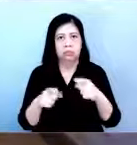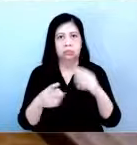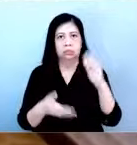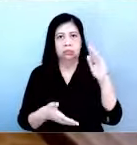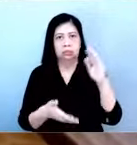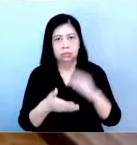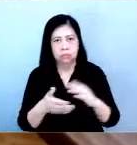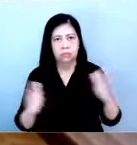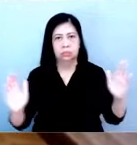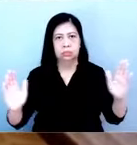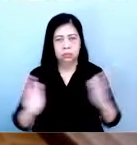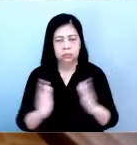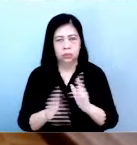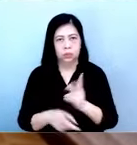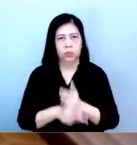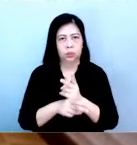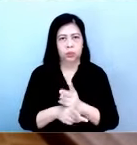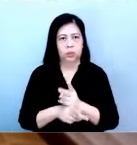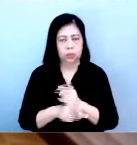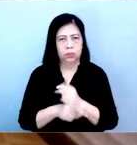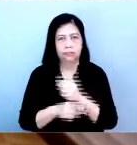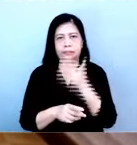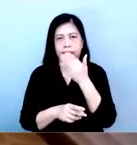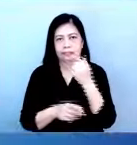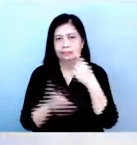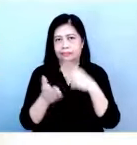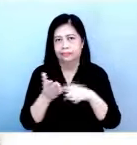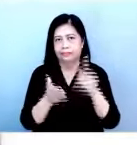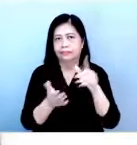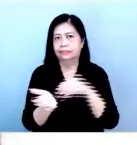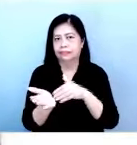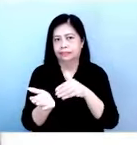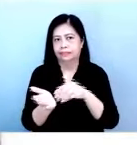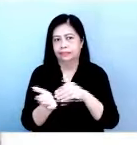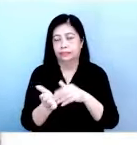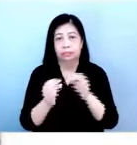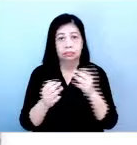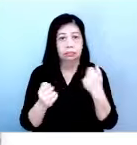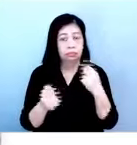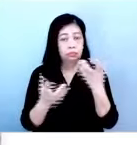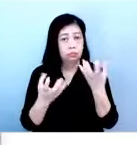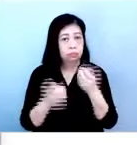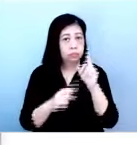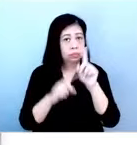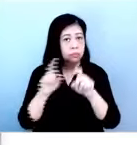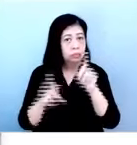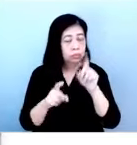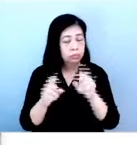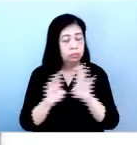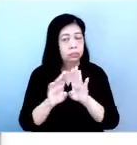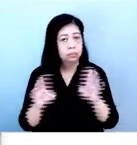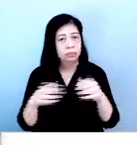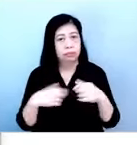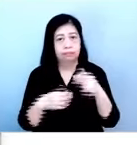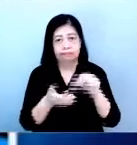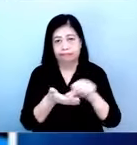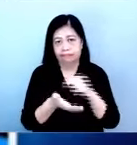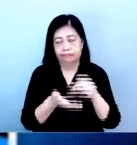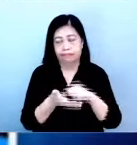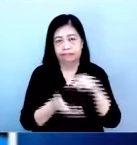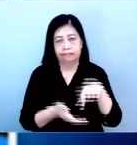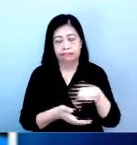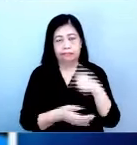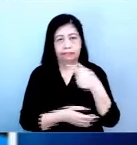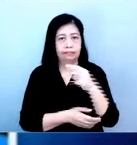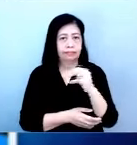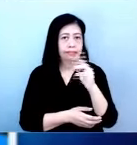timbang. Pero tandaan na the best pa rin po ang magpatingin sa espesyalista. At kung may mga nais pa kayong malaman, bukas po ang aking page at ang official page ng Good Morning